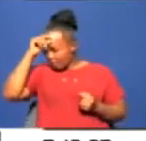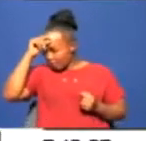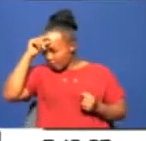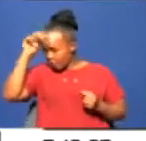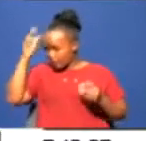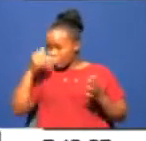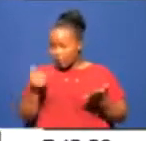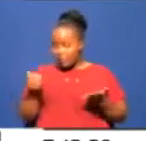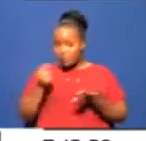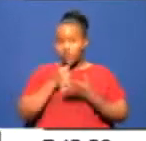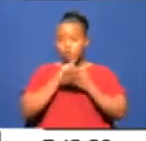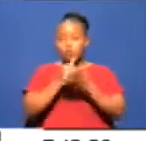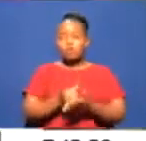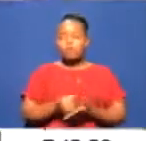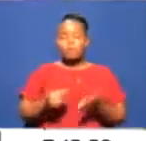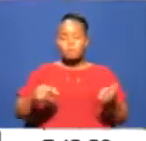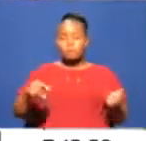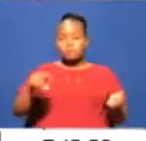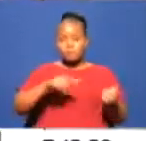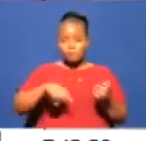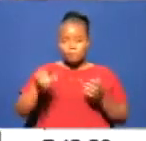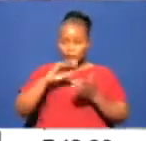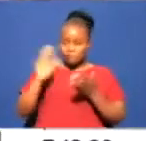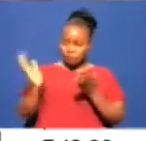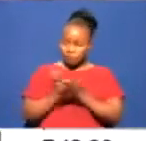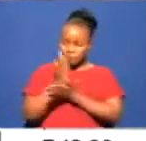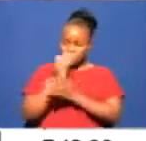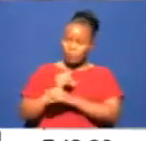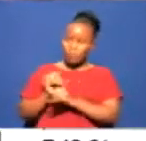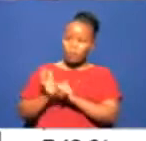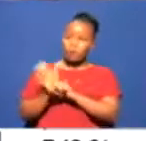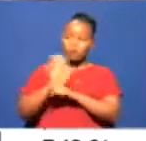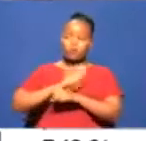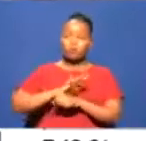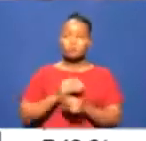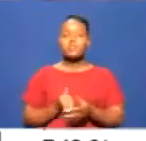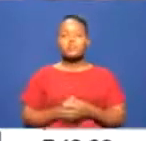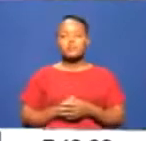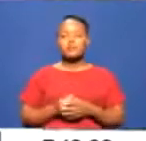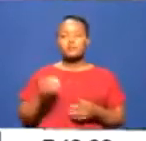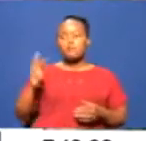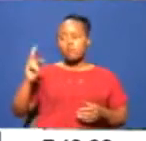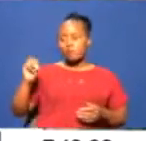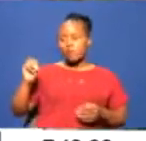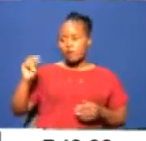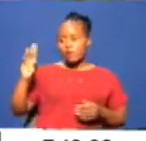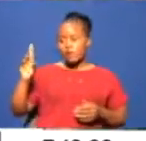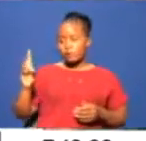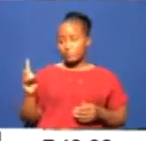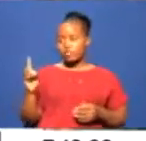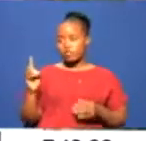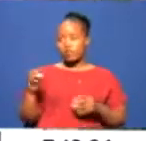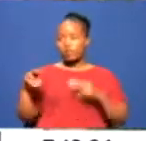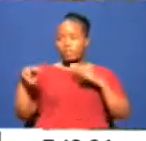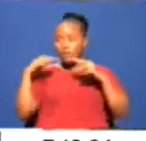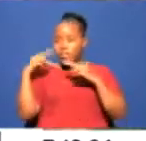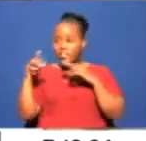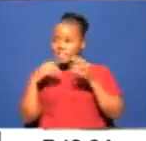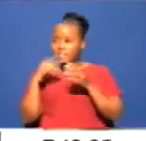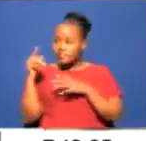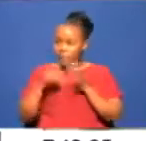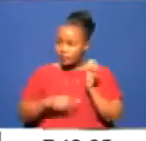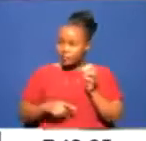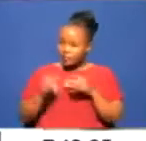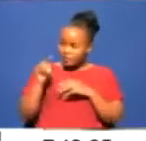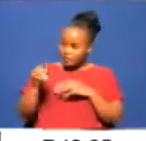us eradicate COVID. Mkurugenzi wa hoteli ya White Sands alisema kujaa kwa wateja ni ishara ya jinsi